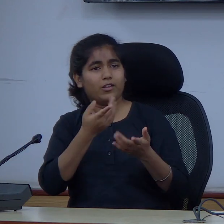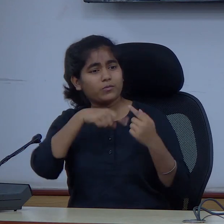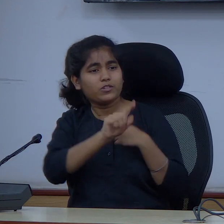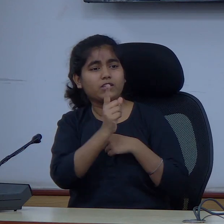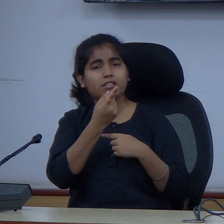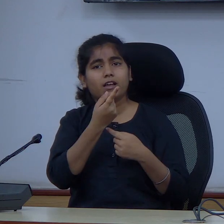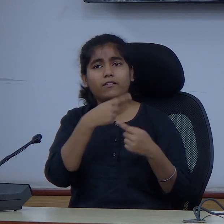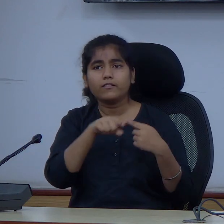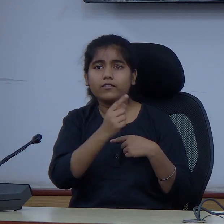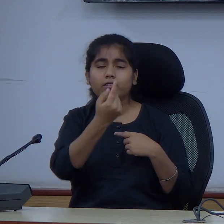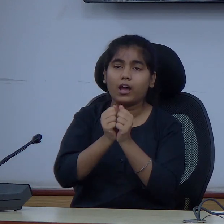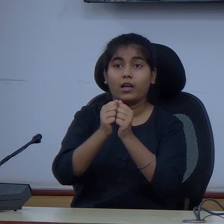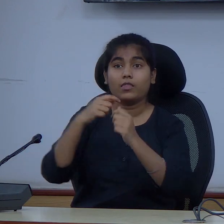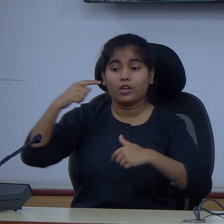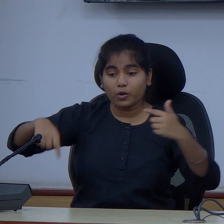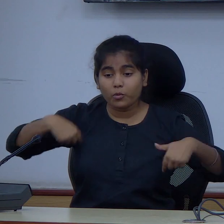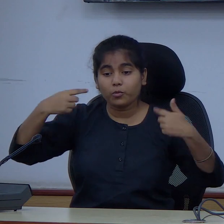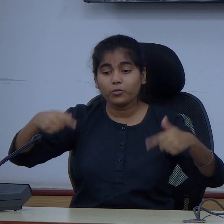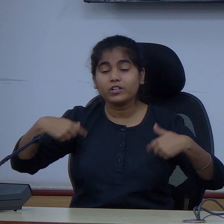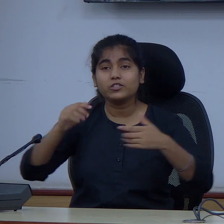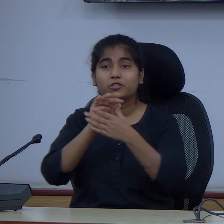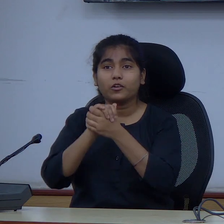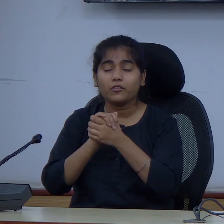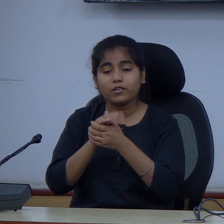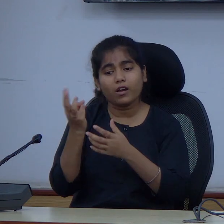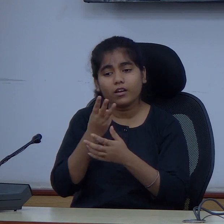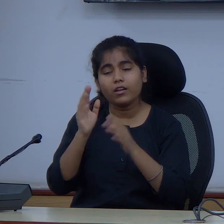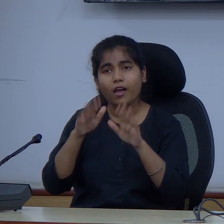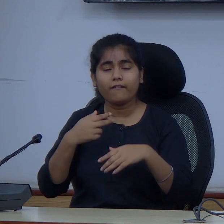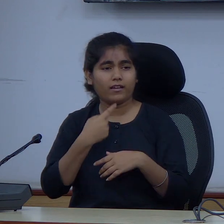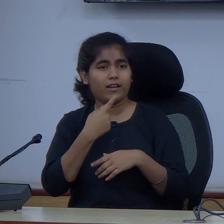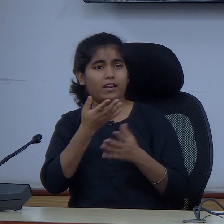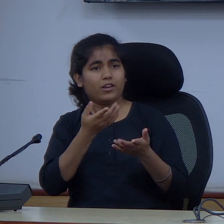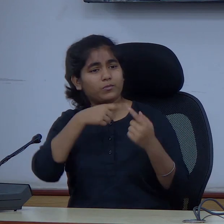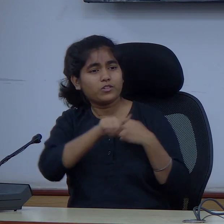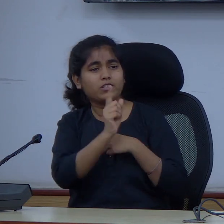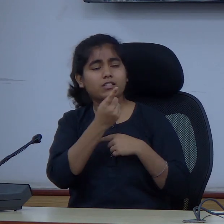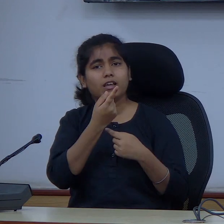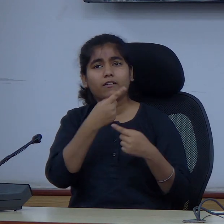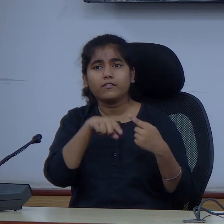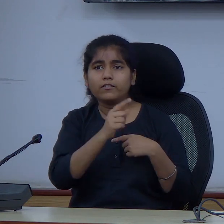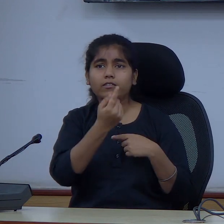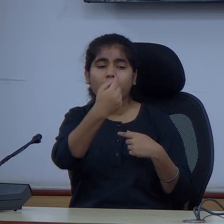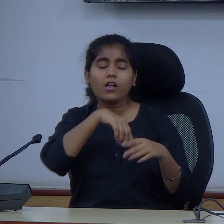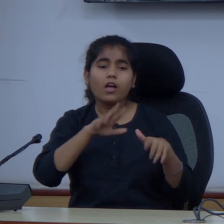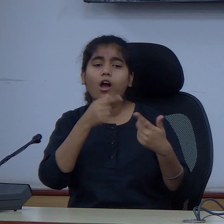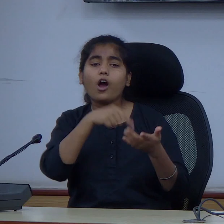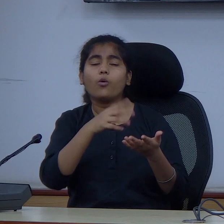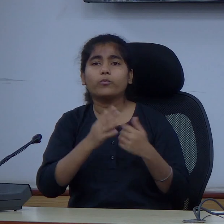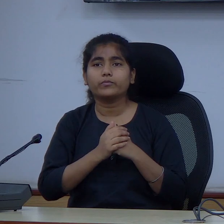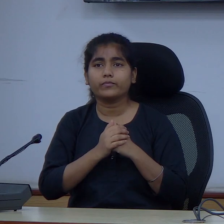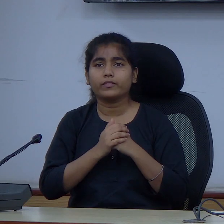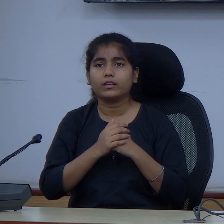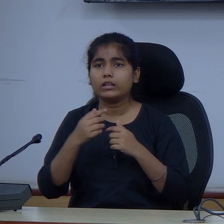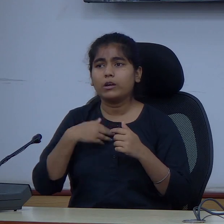वो बहुत खुश होते हैं देख के कि उनकी एक फ्रेंड जो नीति है व्हीलचेयर पे है। तो वो बोलते हैं, अरे तुम तो अपने आप आती थी, आज यहाँ कैसे? तो वो बोली कि